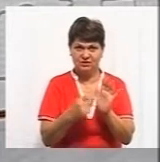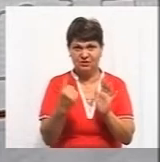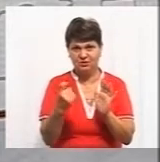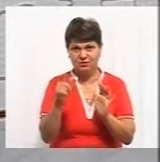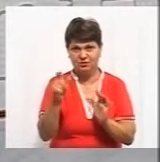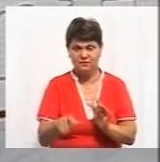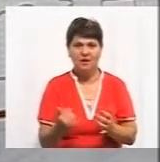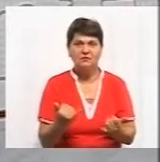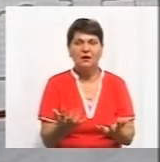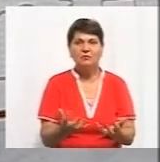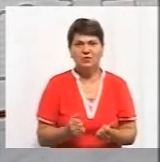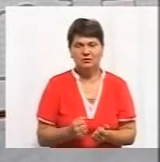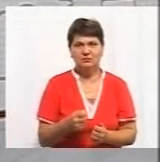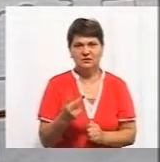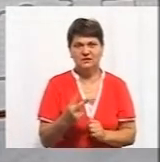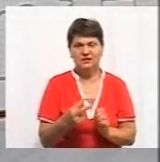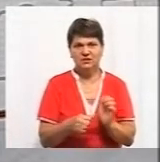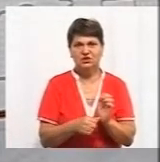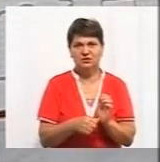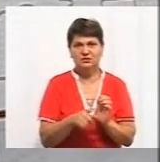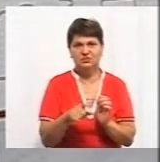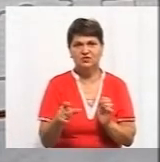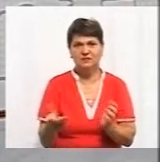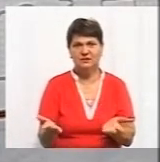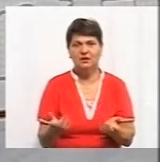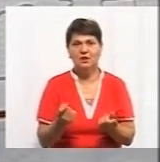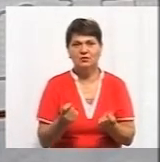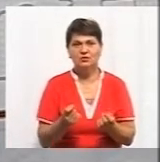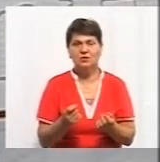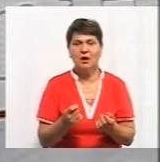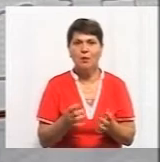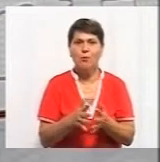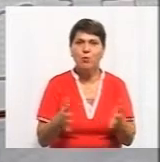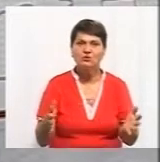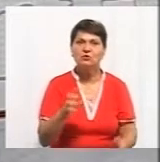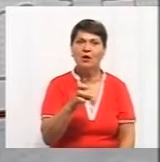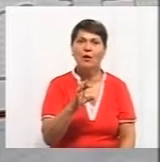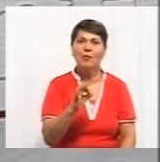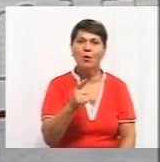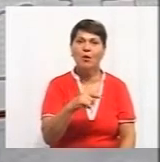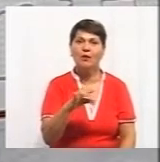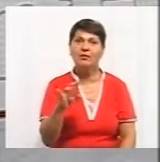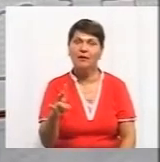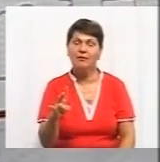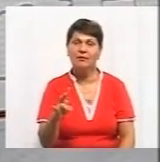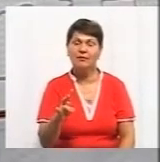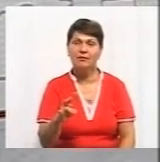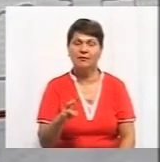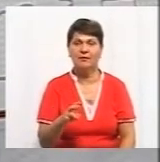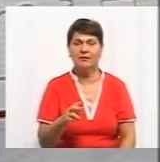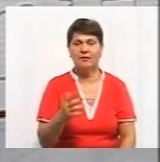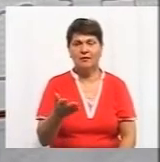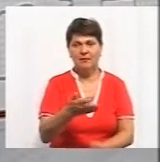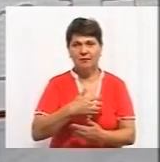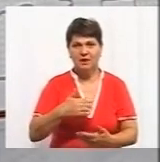ми беремо 26 чоловік тролейбуса, якщо взяти з ЗІО-9, Богдан трошки більше. Тому, відповідно, ми втричі беремо менше людей,